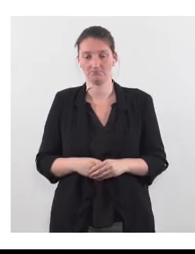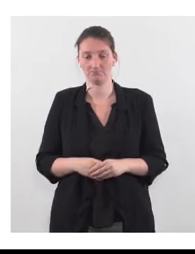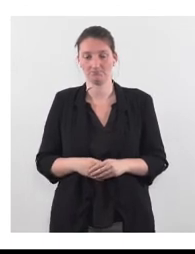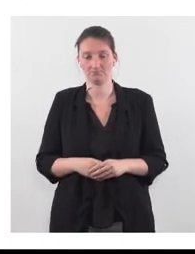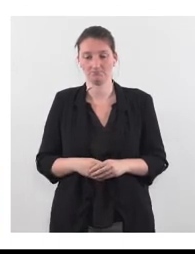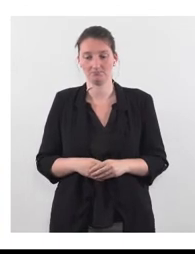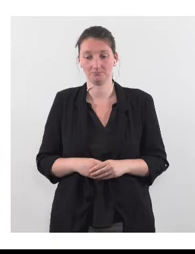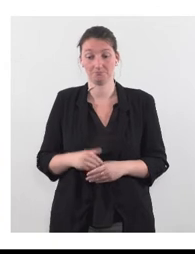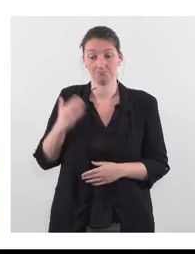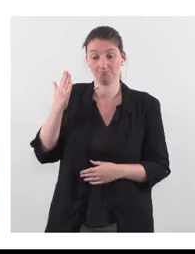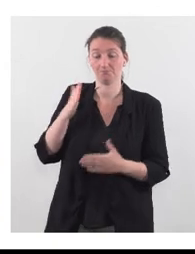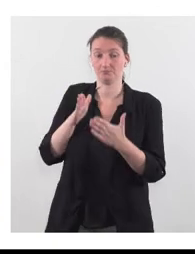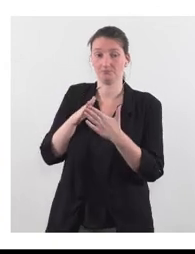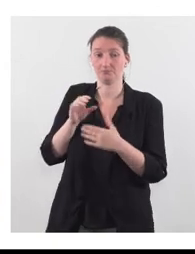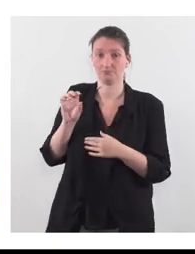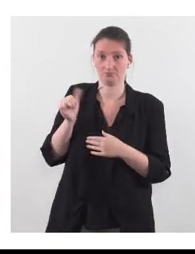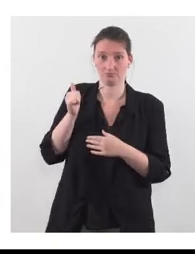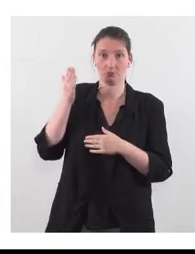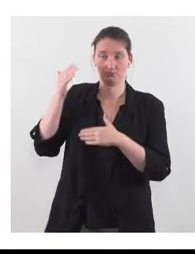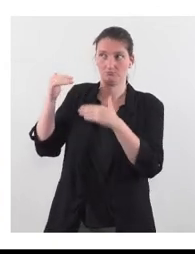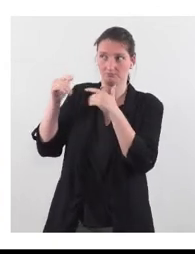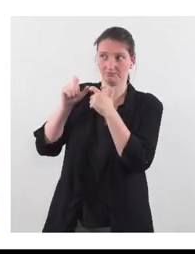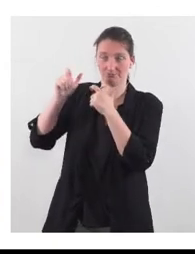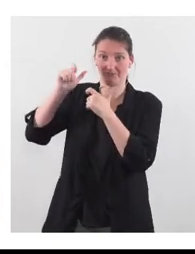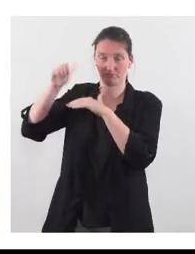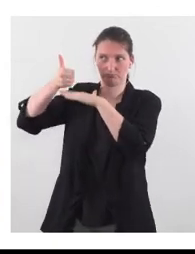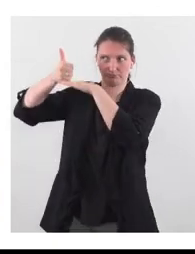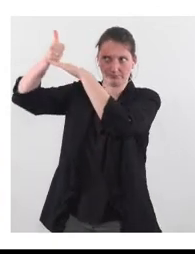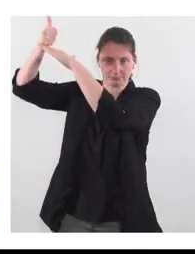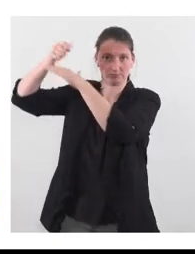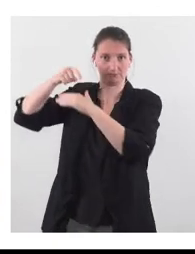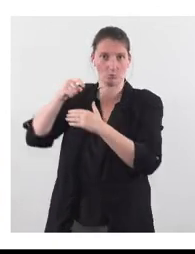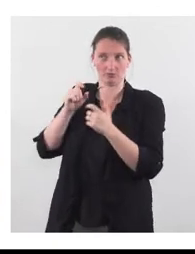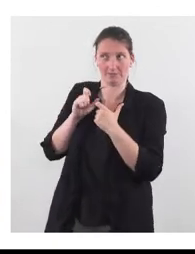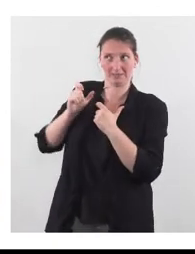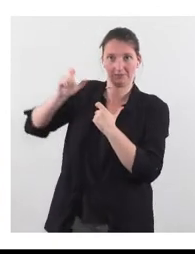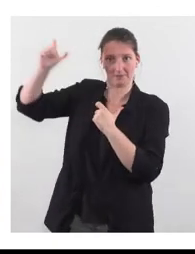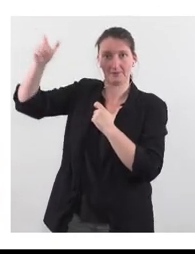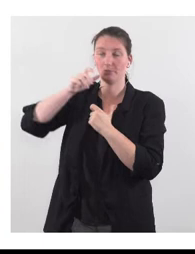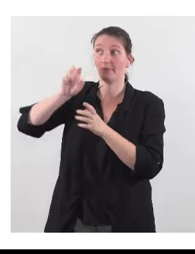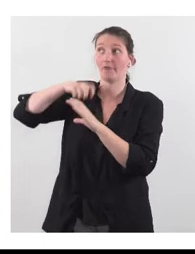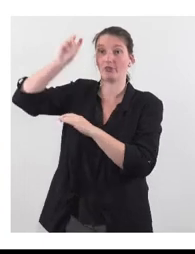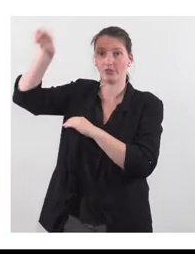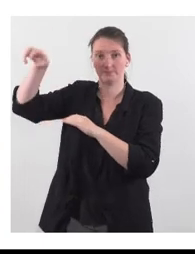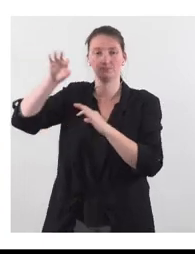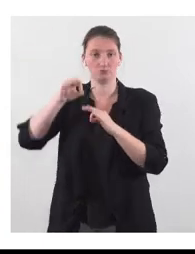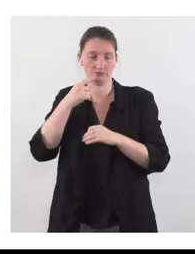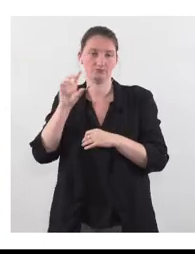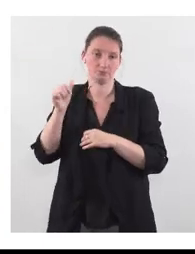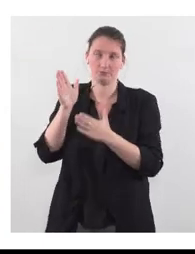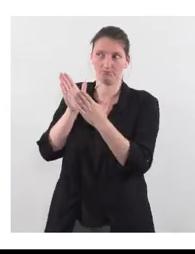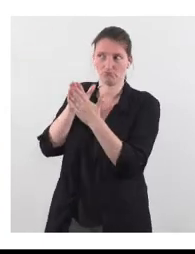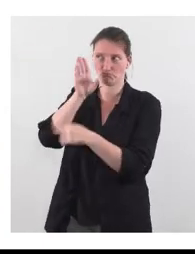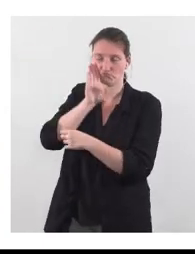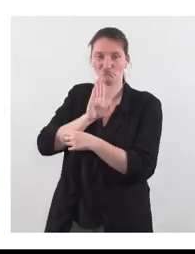pour pouvoir passer ensuite à la Cour suprême. Il y a une obligation de demander à la Cour européenne